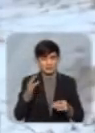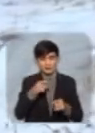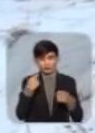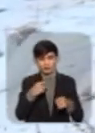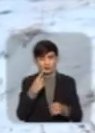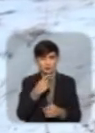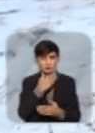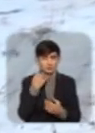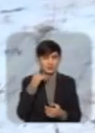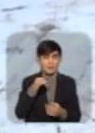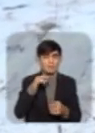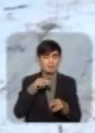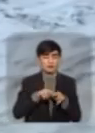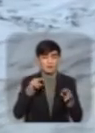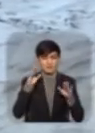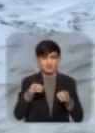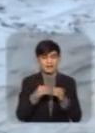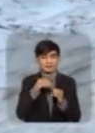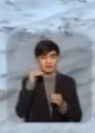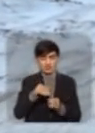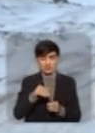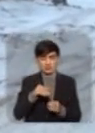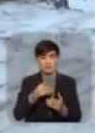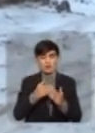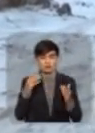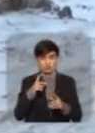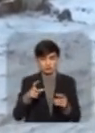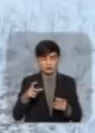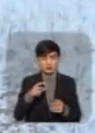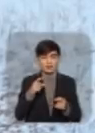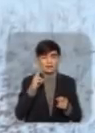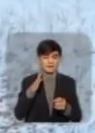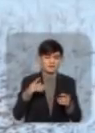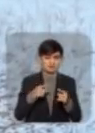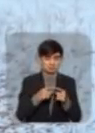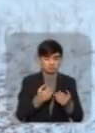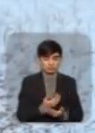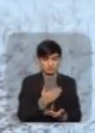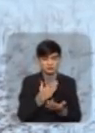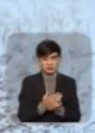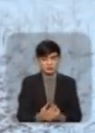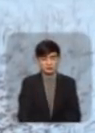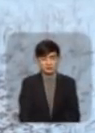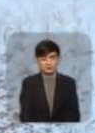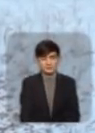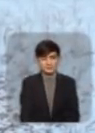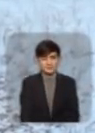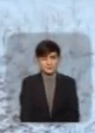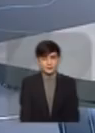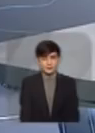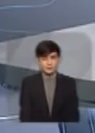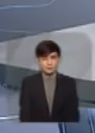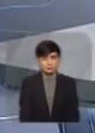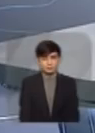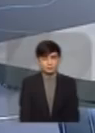өтпепті. Ал Петропавлда 10 мыңнан артық адам пәтер мен жер кезегінде тұр. Руслан Жасұланұлы, Данияр Сүлейменов, информ бюро, солтүстік Қазақстан облысы.